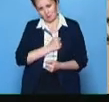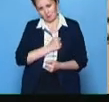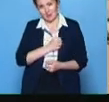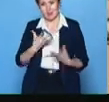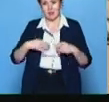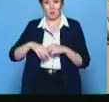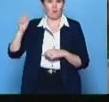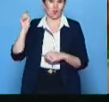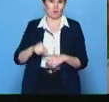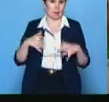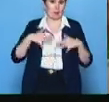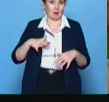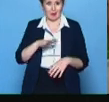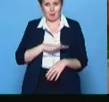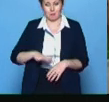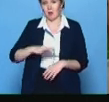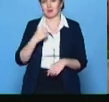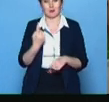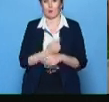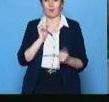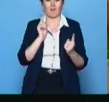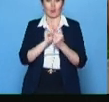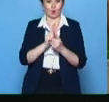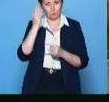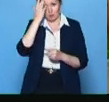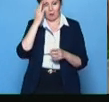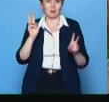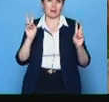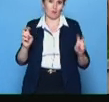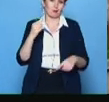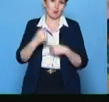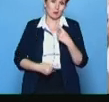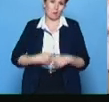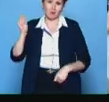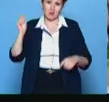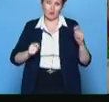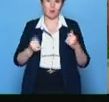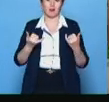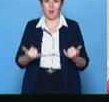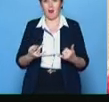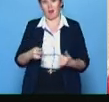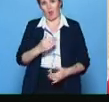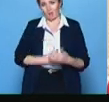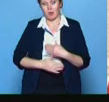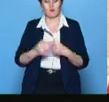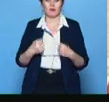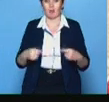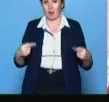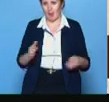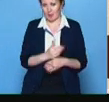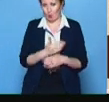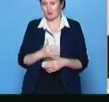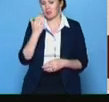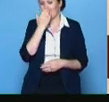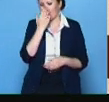из Крыма и сразу навстречу мечте. Так называется традиционный фестиваль для инвалидов всех категорий. Здесь и для слепых,